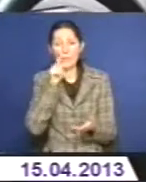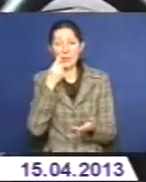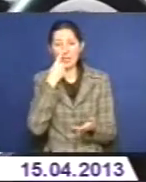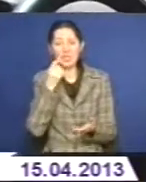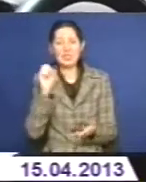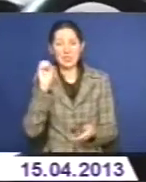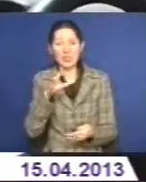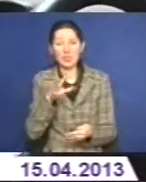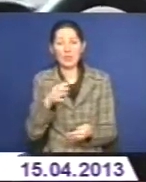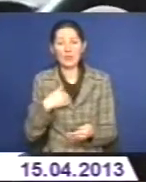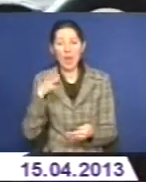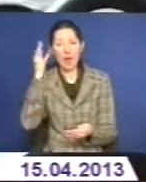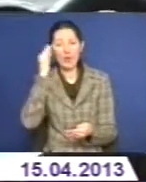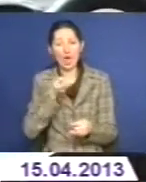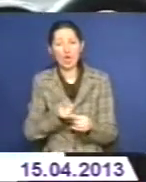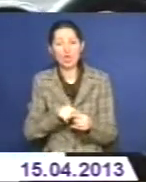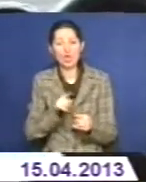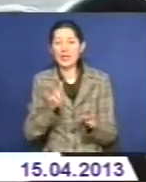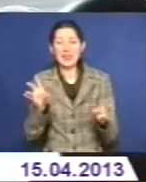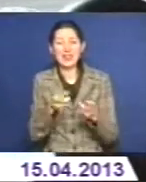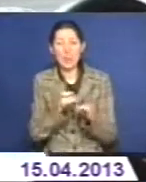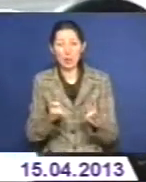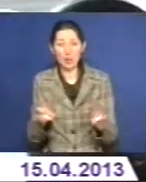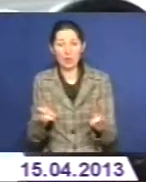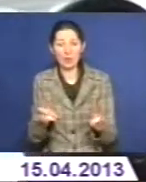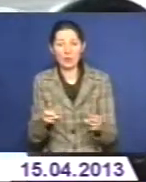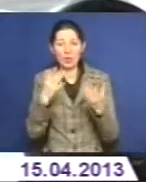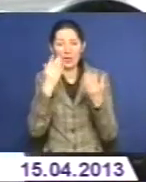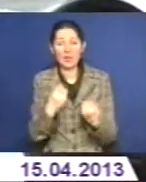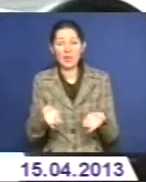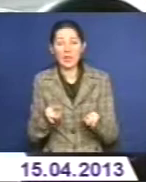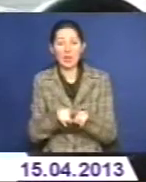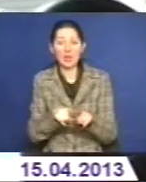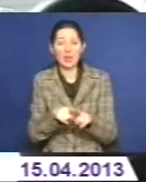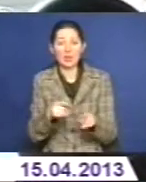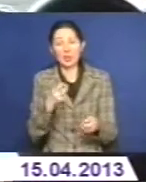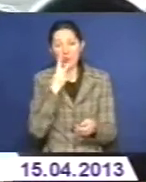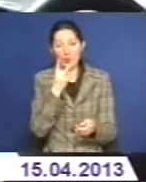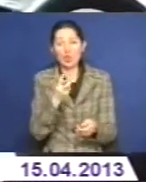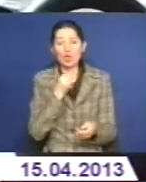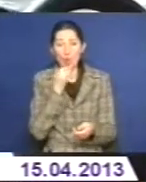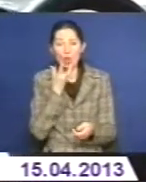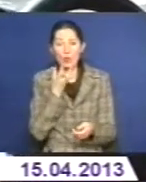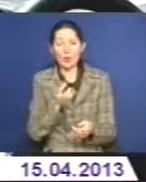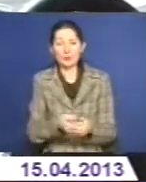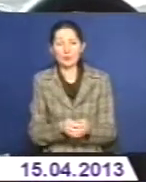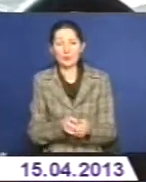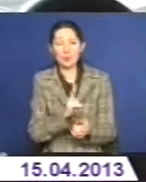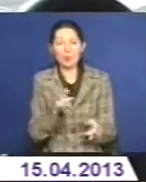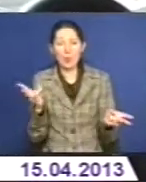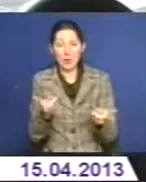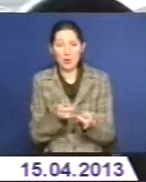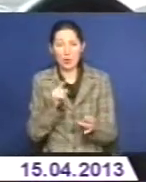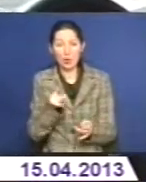є, не знаю, не потрібно. В день і так достатньо автомобіль видно. Кому потрібно,